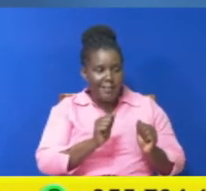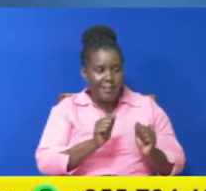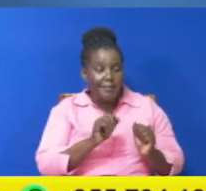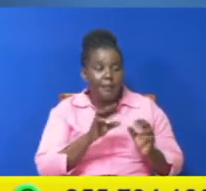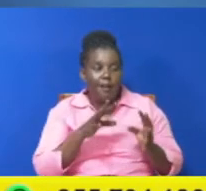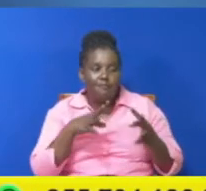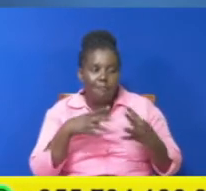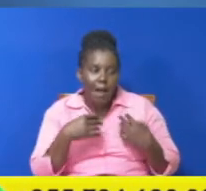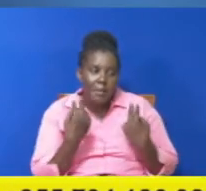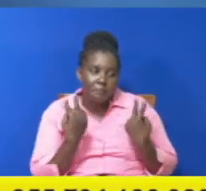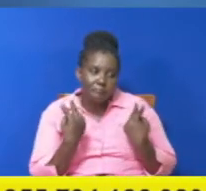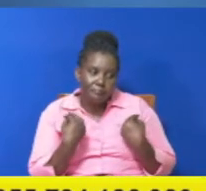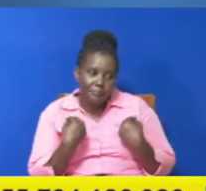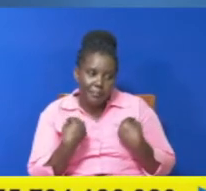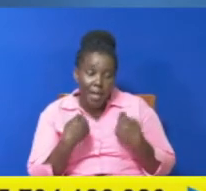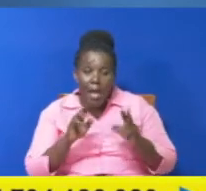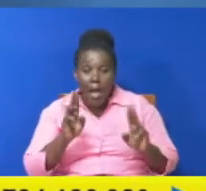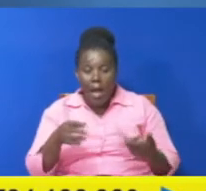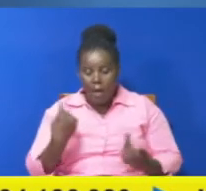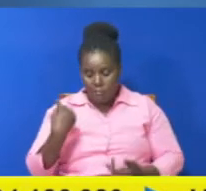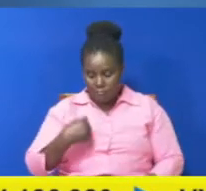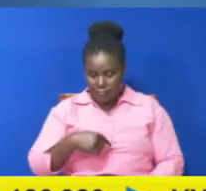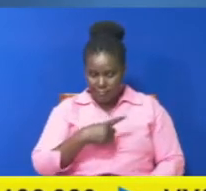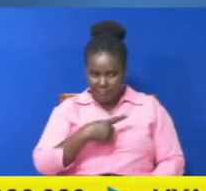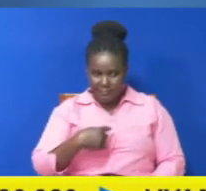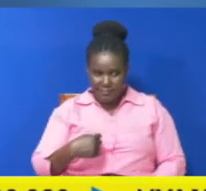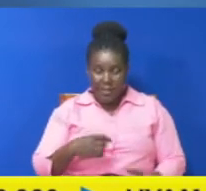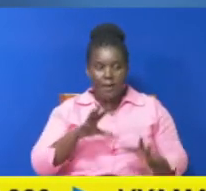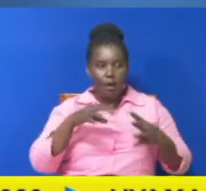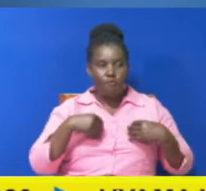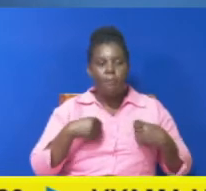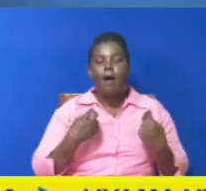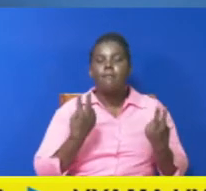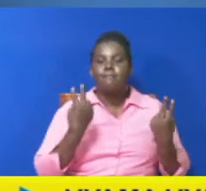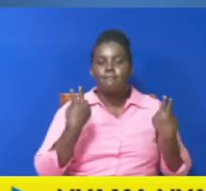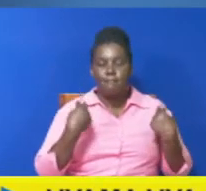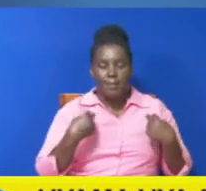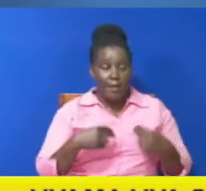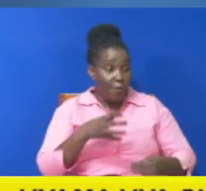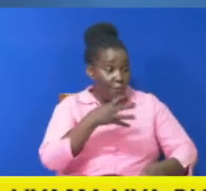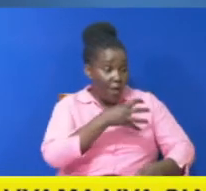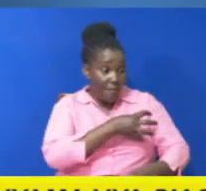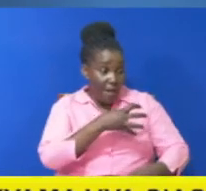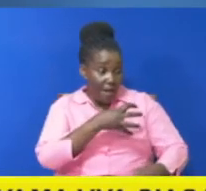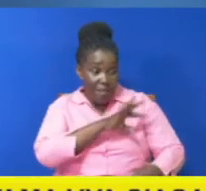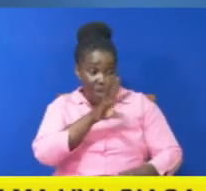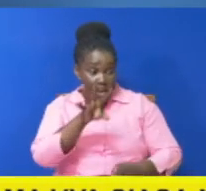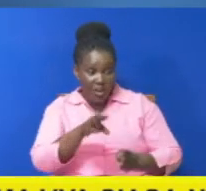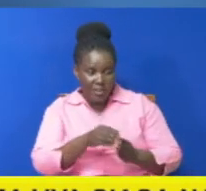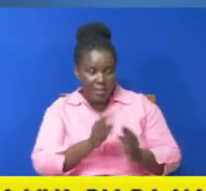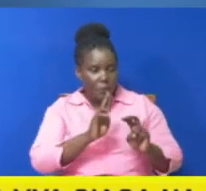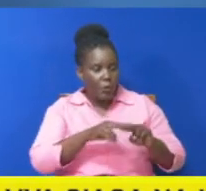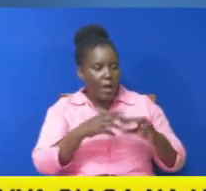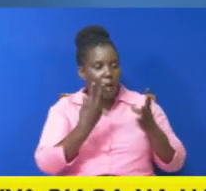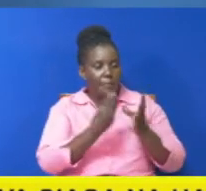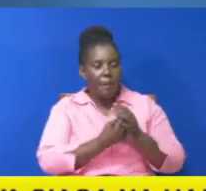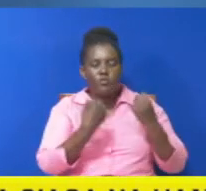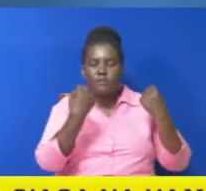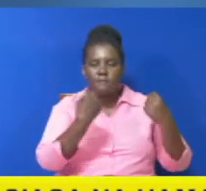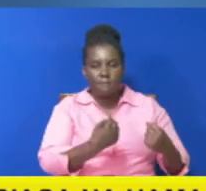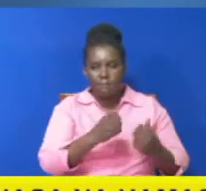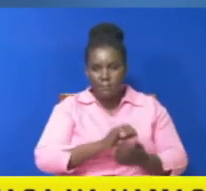nimekosea, acha yule awe mdogo. Ndio maana kuna ile lugha wanasema mafahari wawili hawaishi zizi moja. Lakini mizizi mizuri